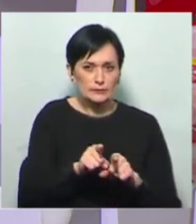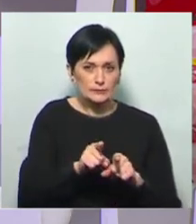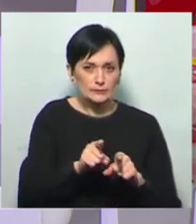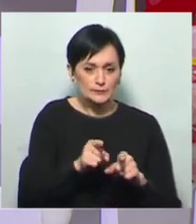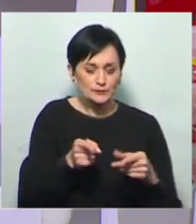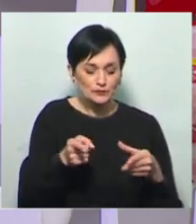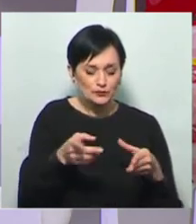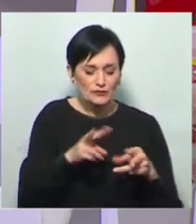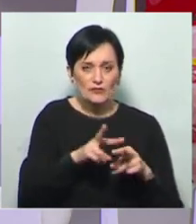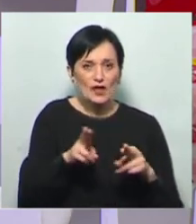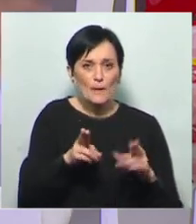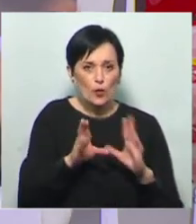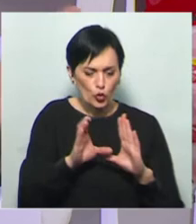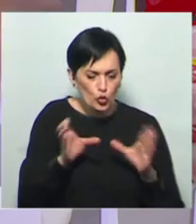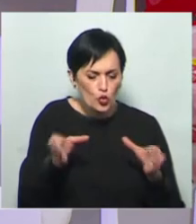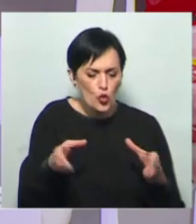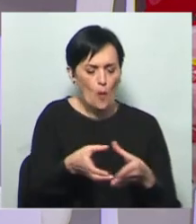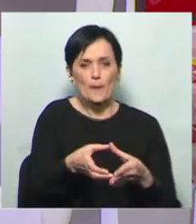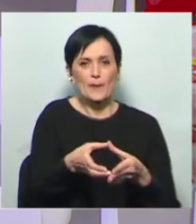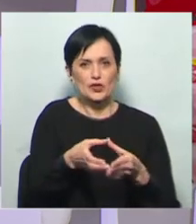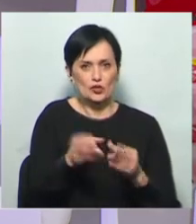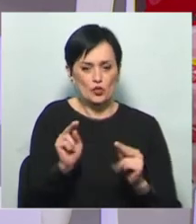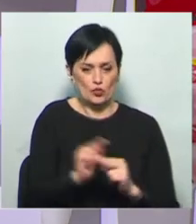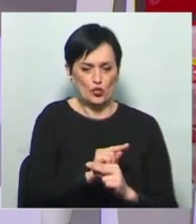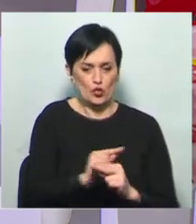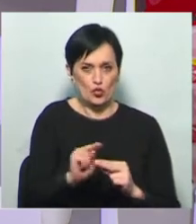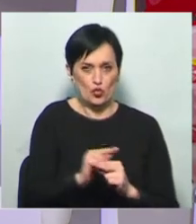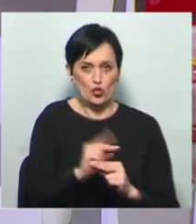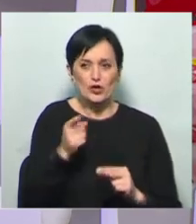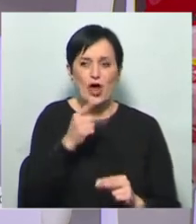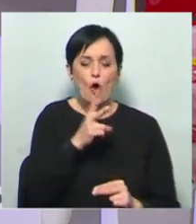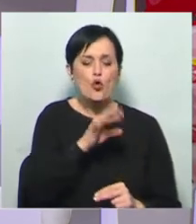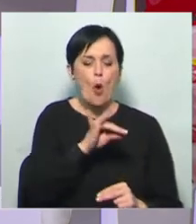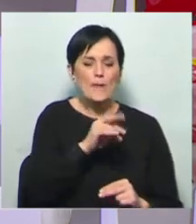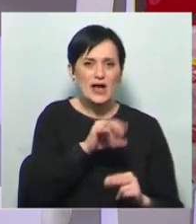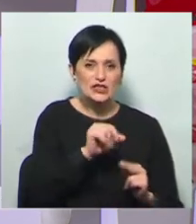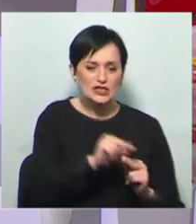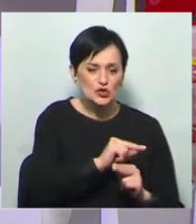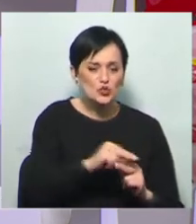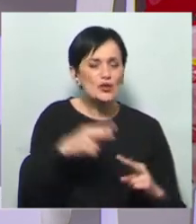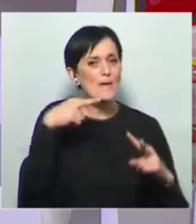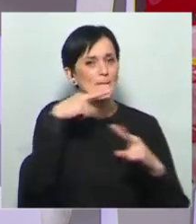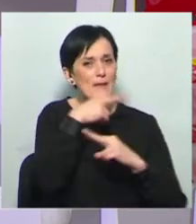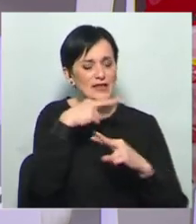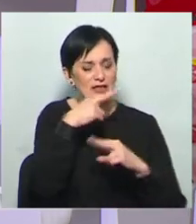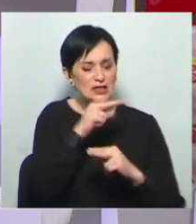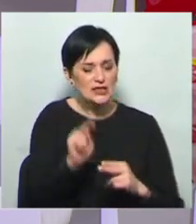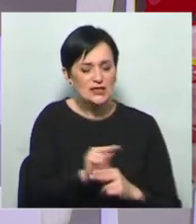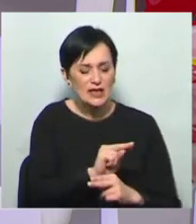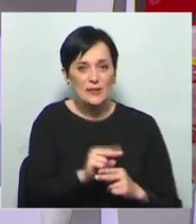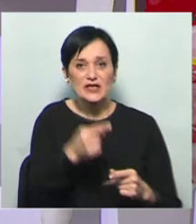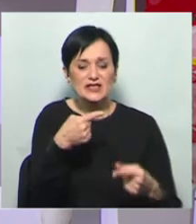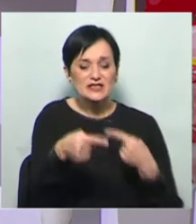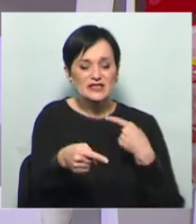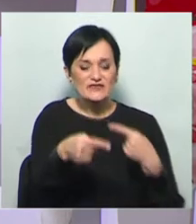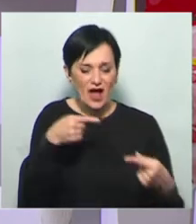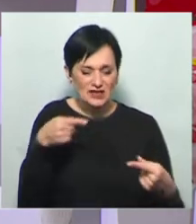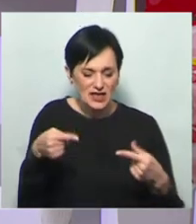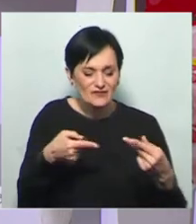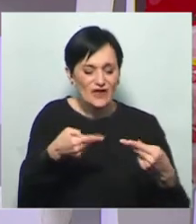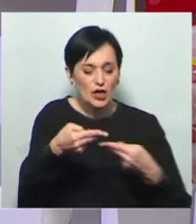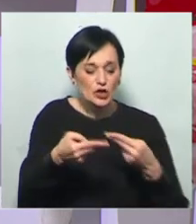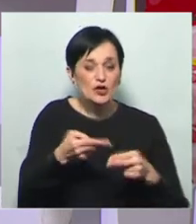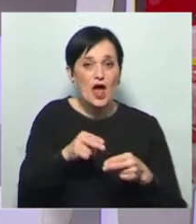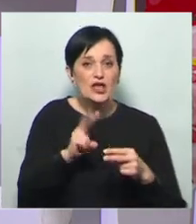კომბინაციას, ეს არის კომბინირებული მკურნალობა, რომელიც არის აძაზობძანად, კომპრესიული თერაპია, მედიკამენტოზური თერაპია, სხვადასხვა ჩარევები, ეს